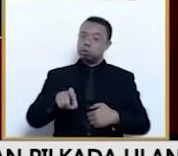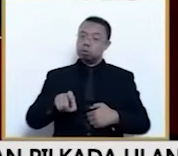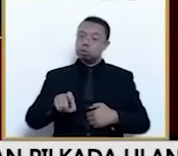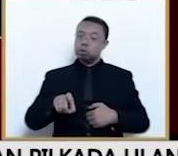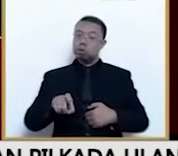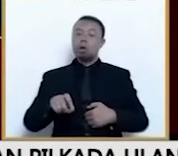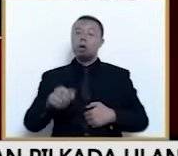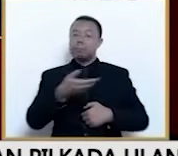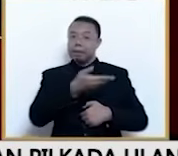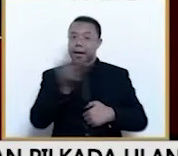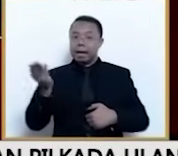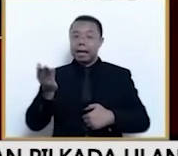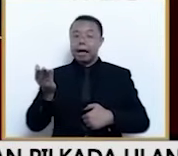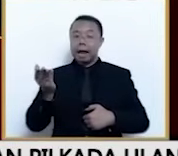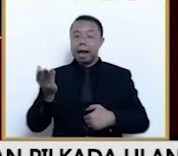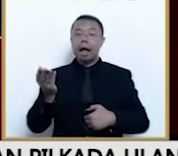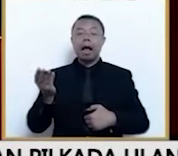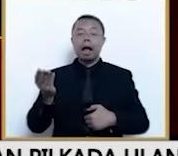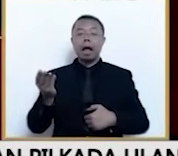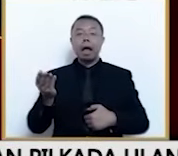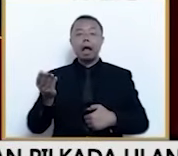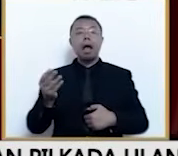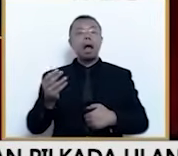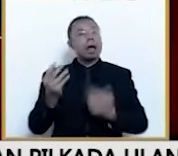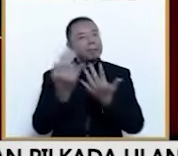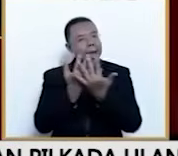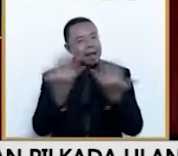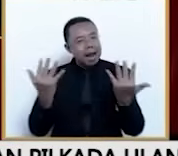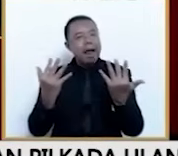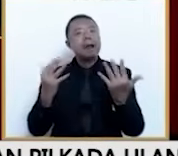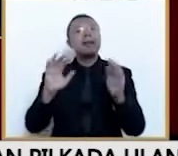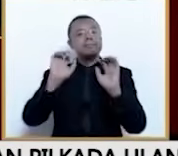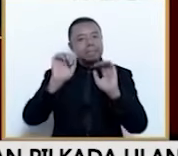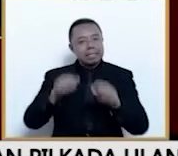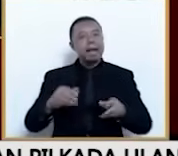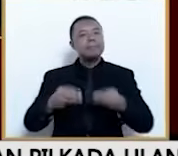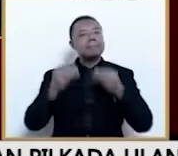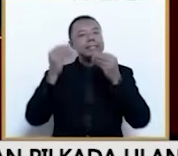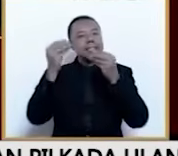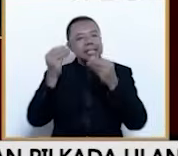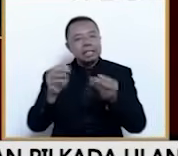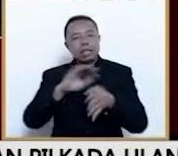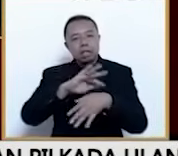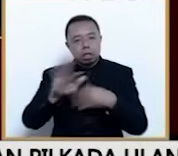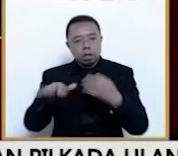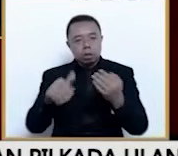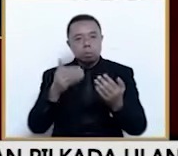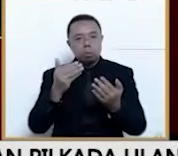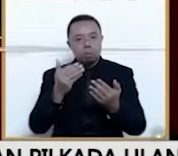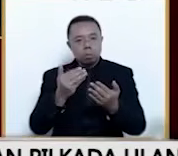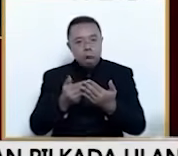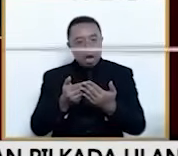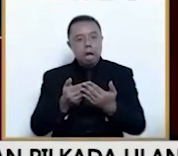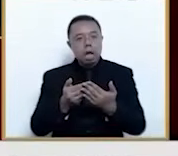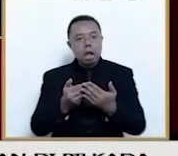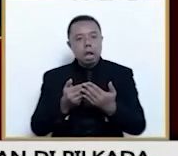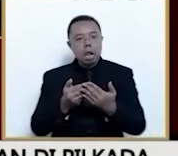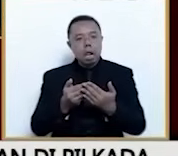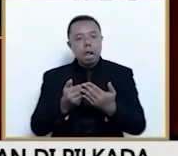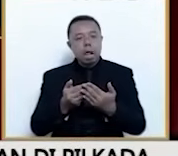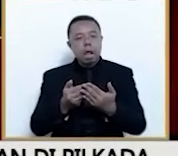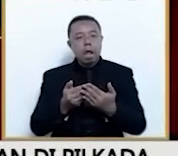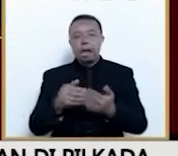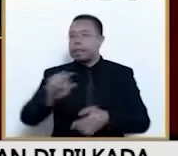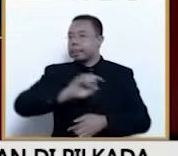mereka bisa, para warga bisa memberikan segala sesuatu dengan